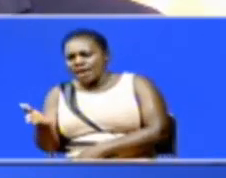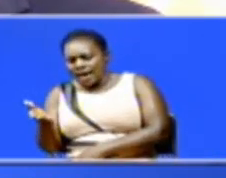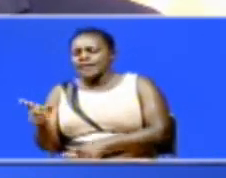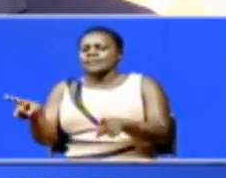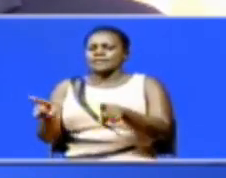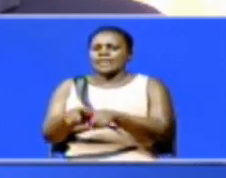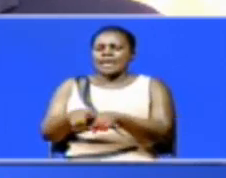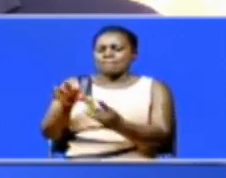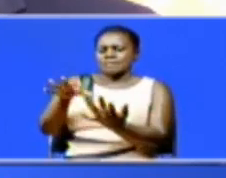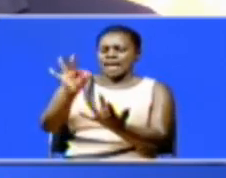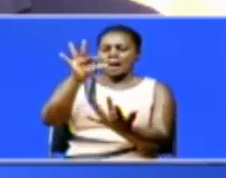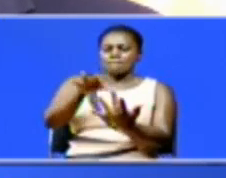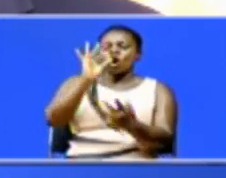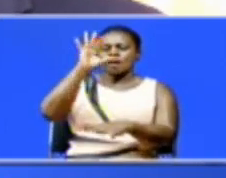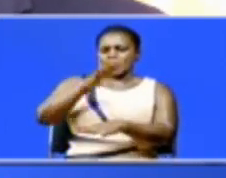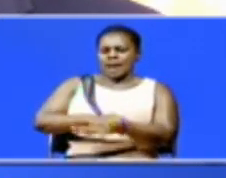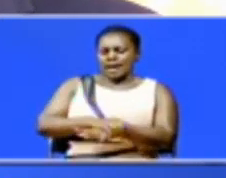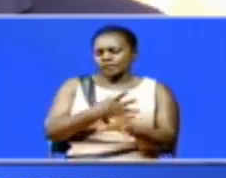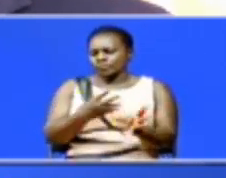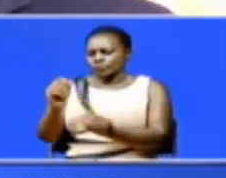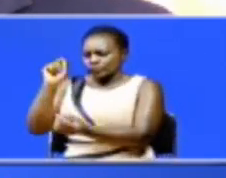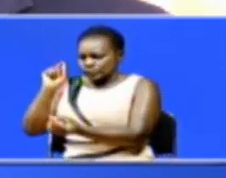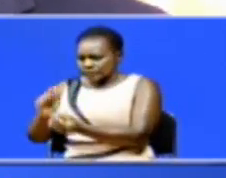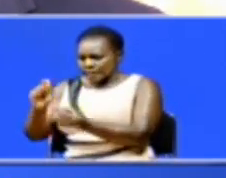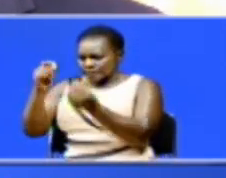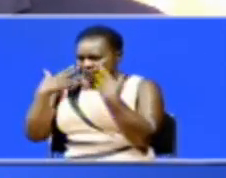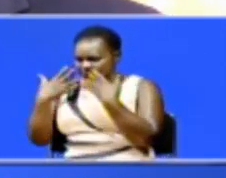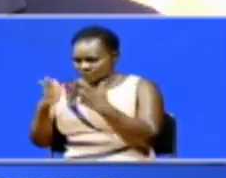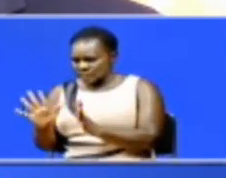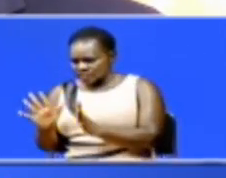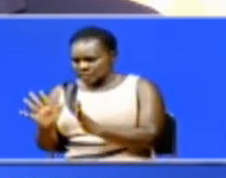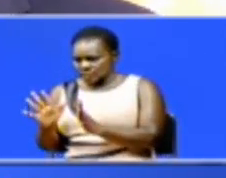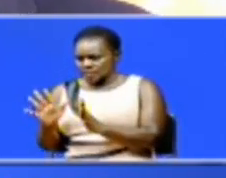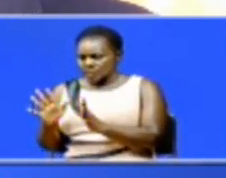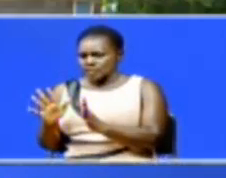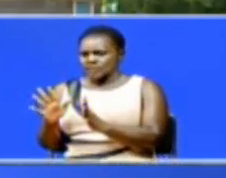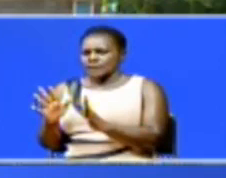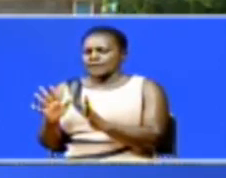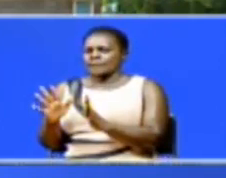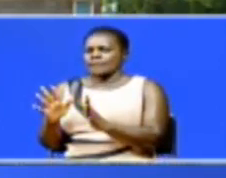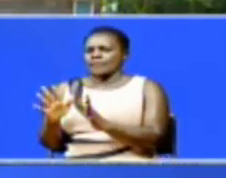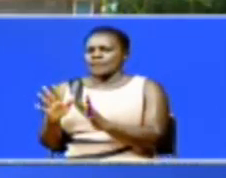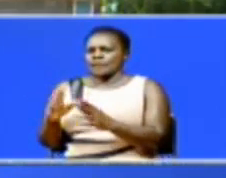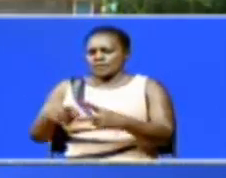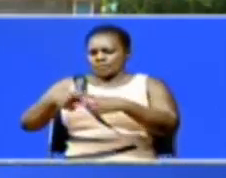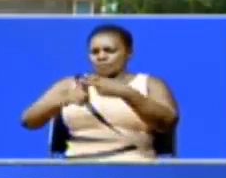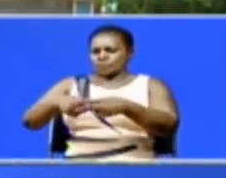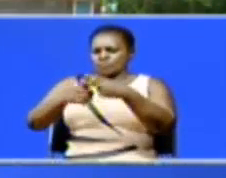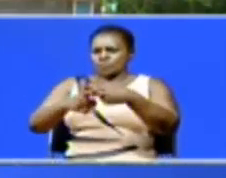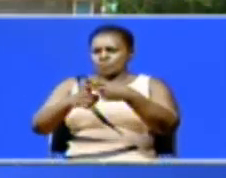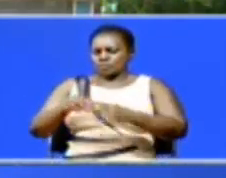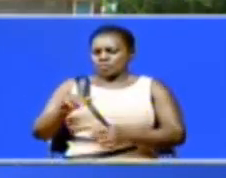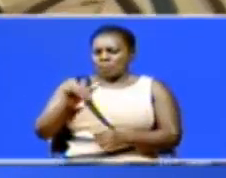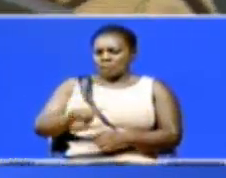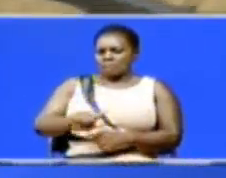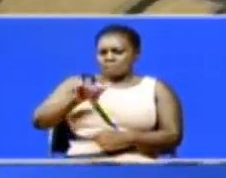We also take a sample of that water to the laboratory to check for water quality analysis. Mitambo ya kupiga maji